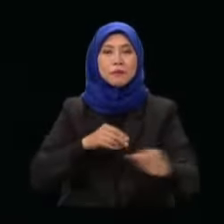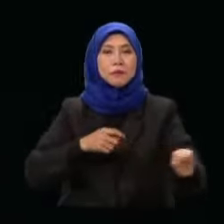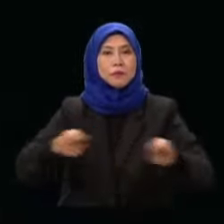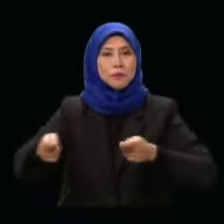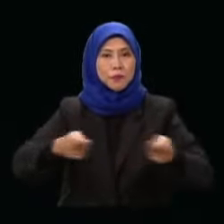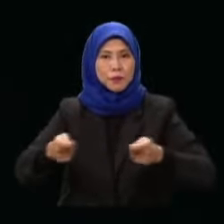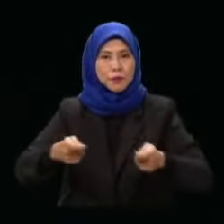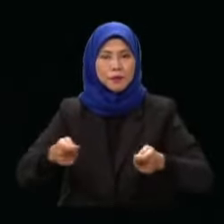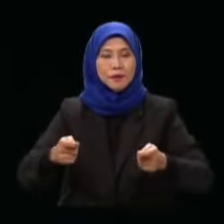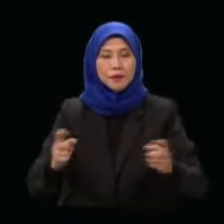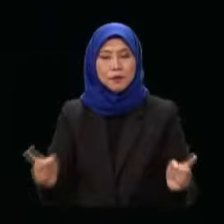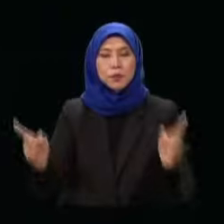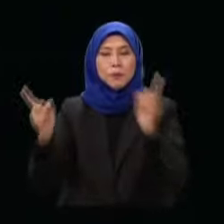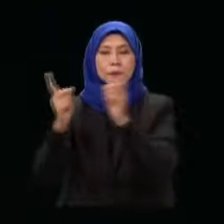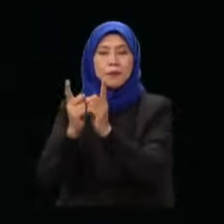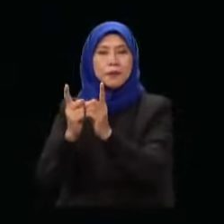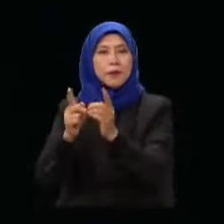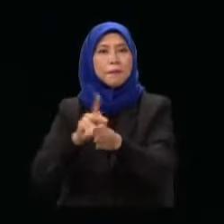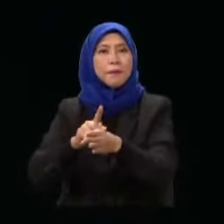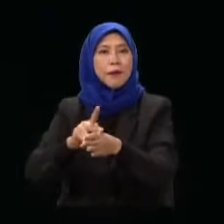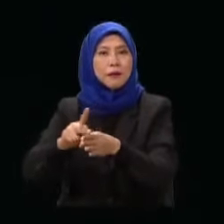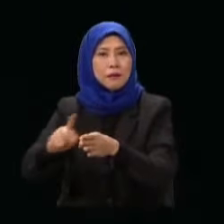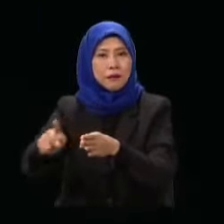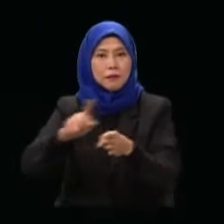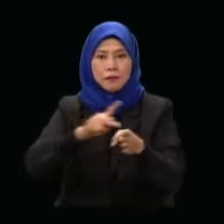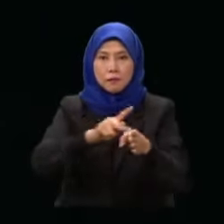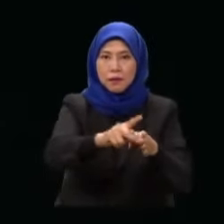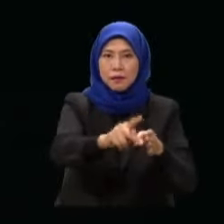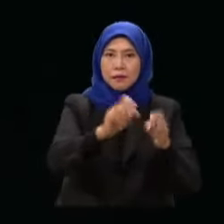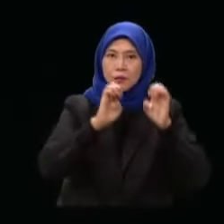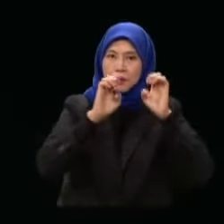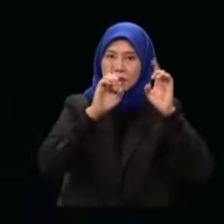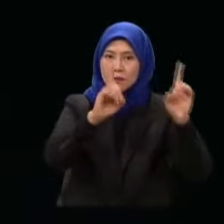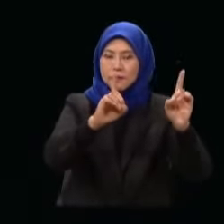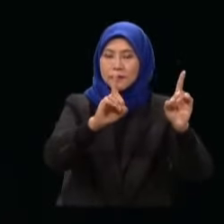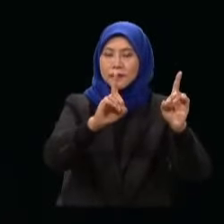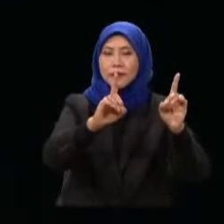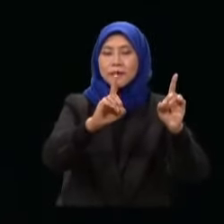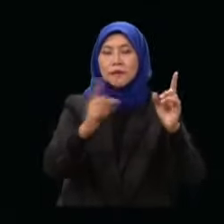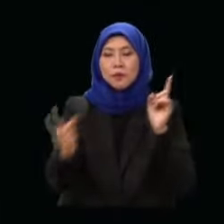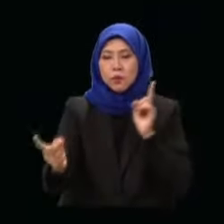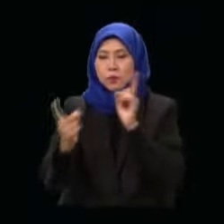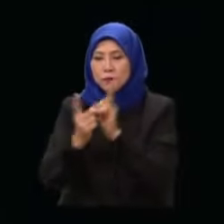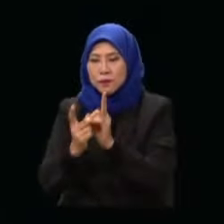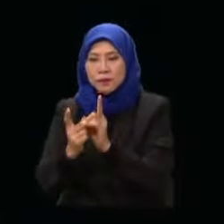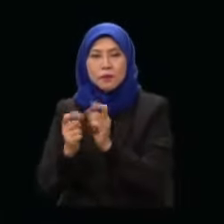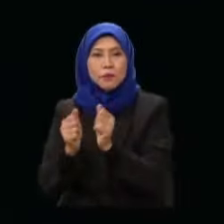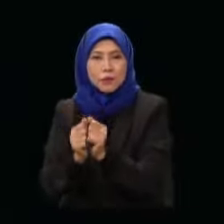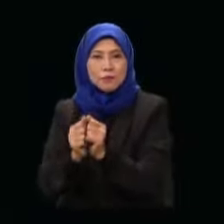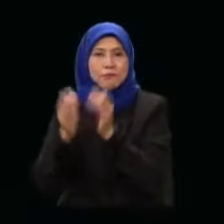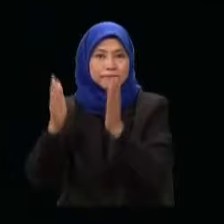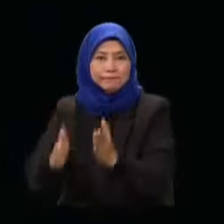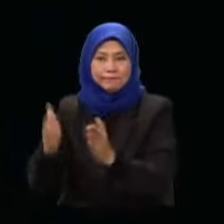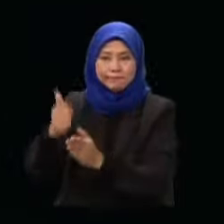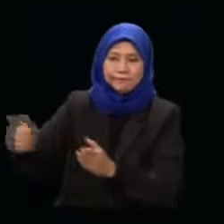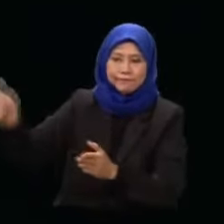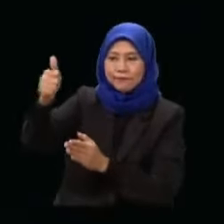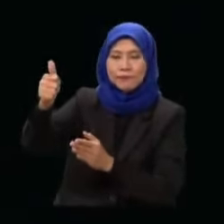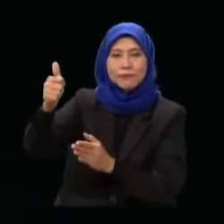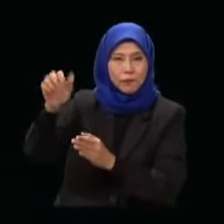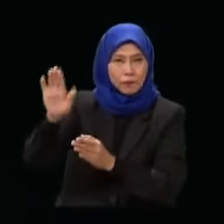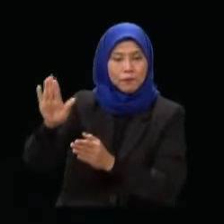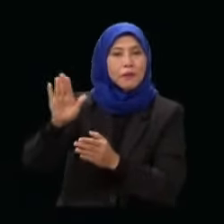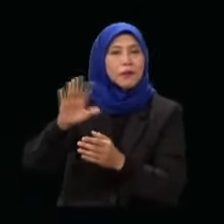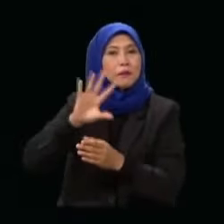kita jumpa dengan pakai pakai pakai Academy kita kita jumpa dengan semua pemegang taruhnya baik semua pemegang